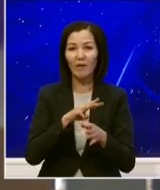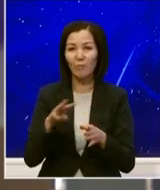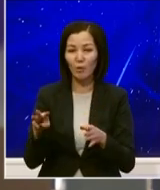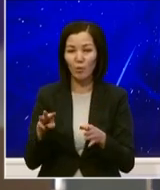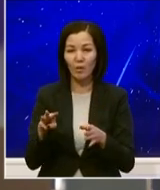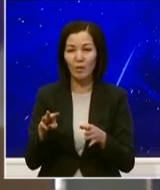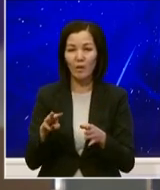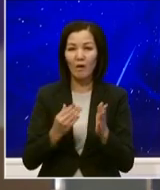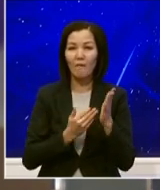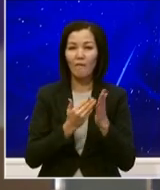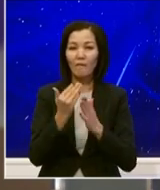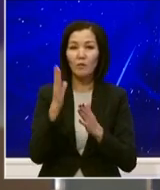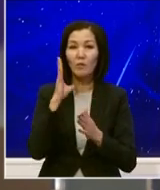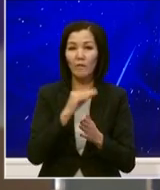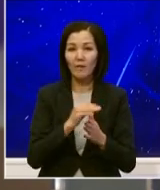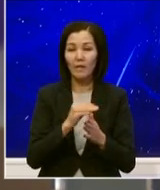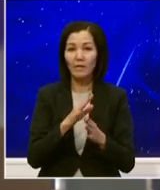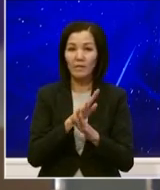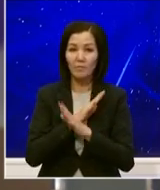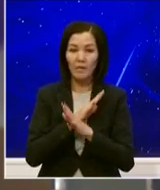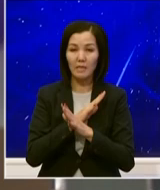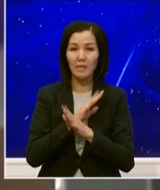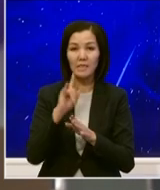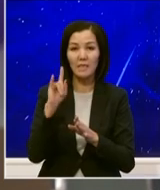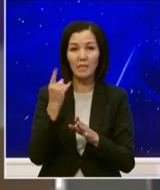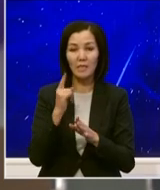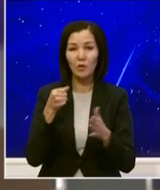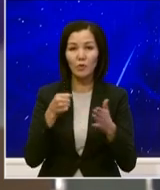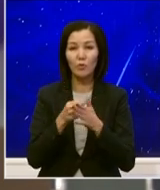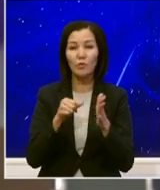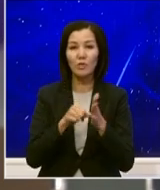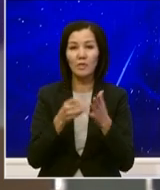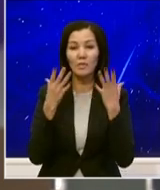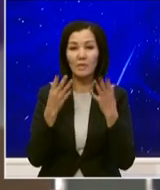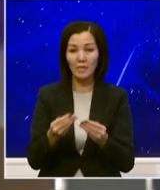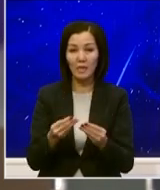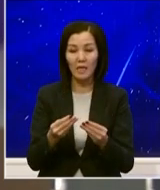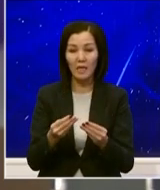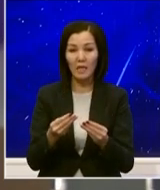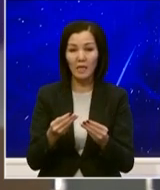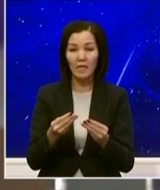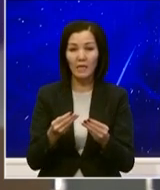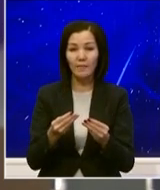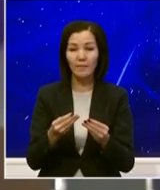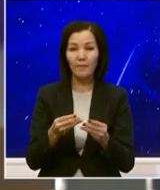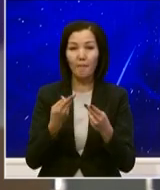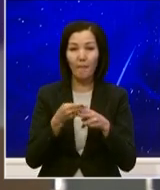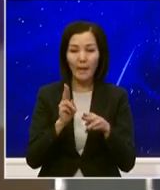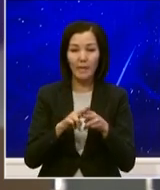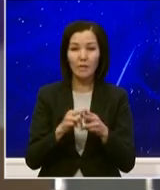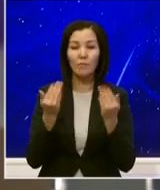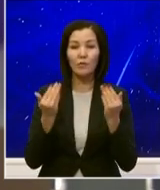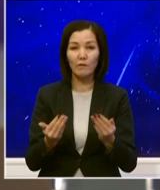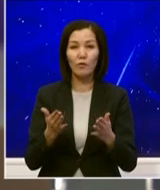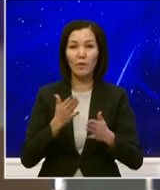что высокая вероятность смертности детей именно до 6 суток. И поэтому мы вот